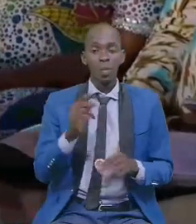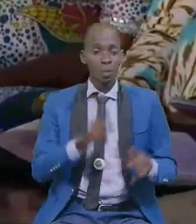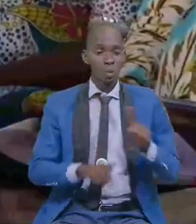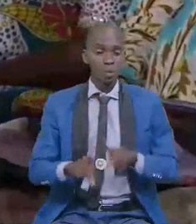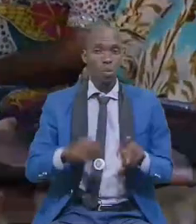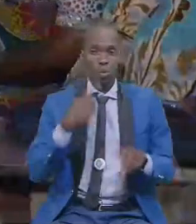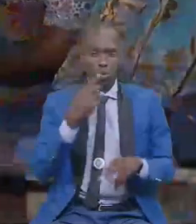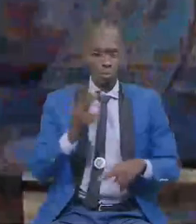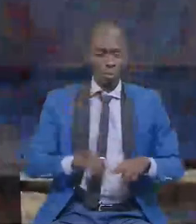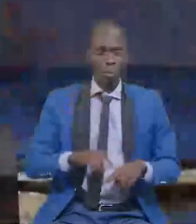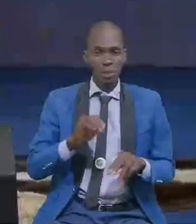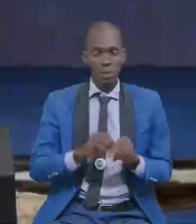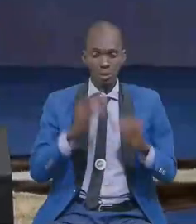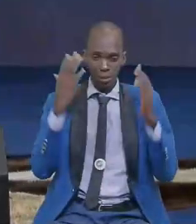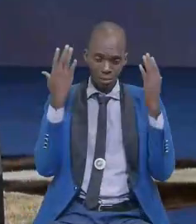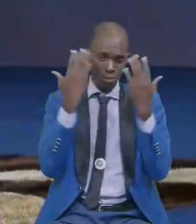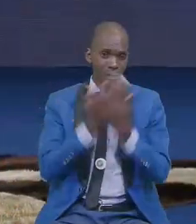Ceux qui sont assis